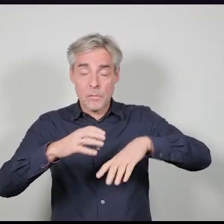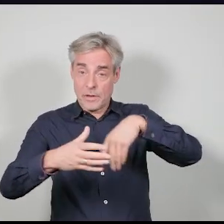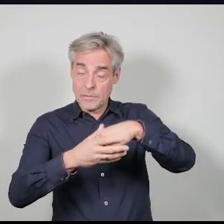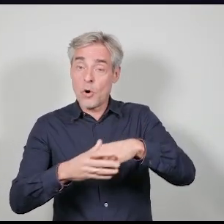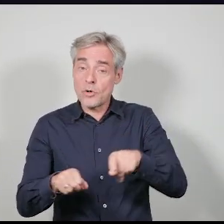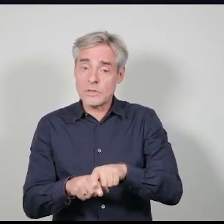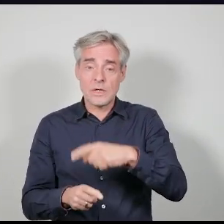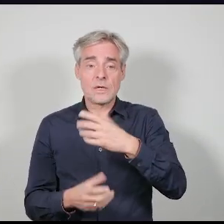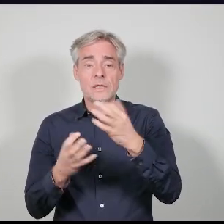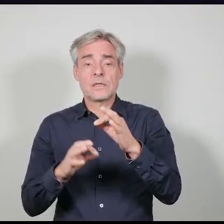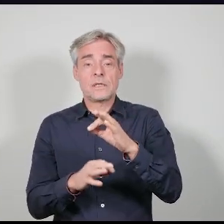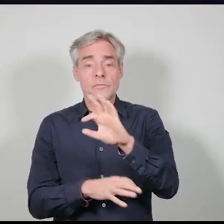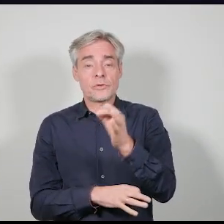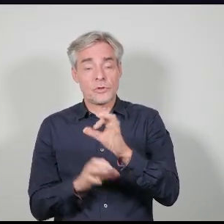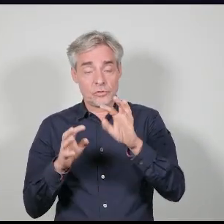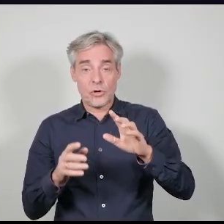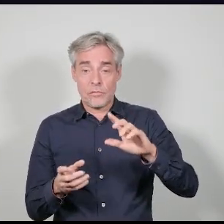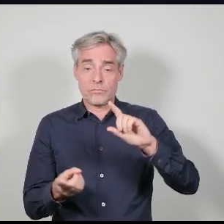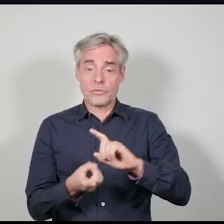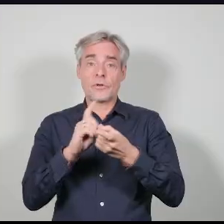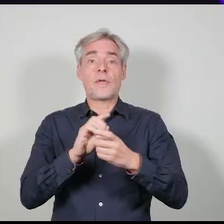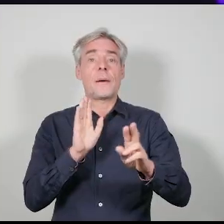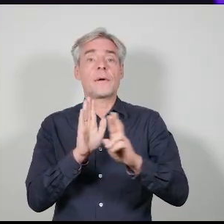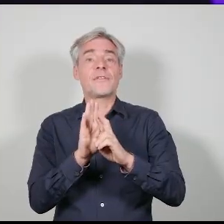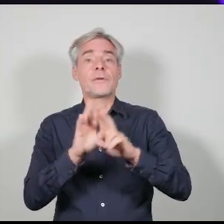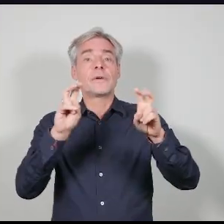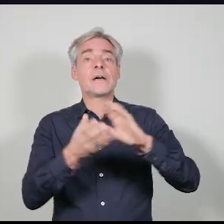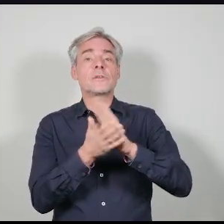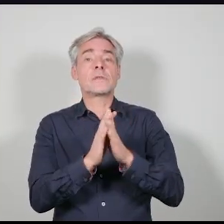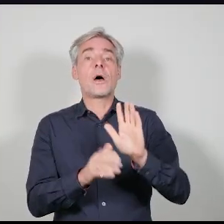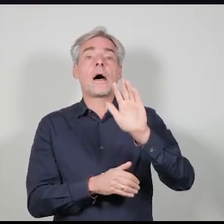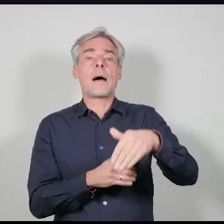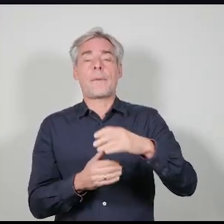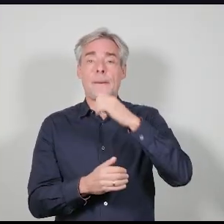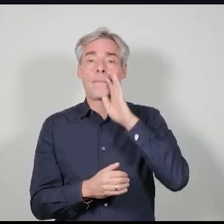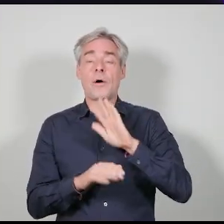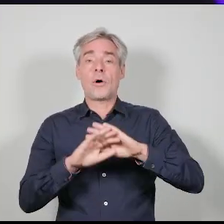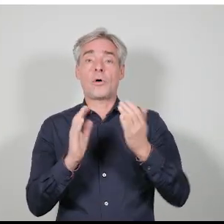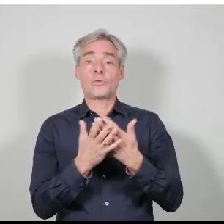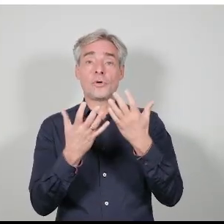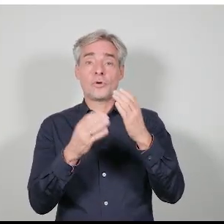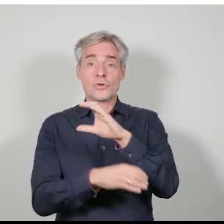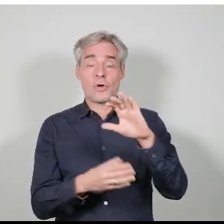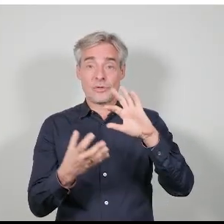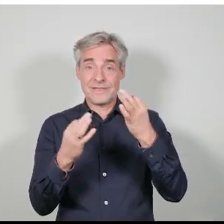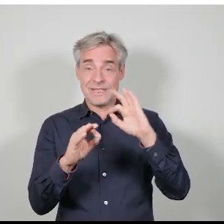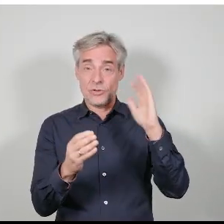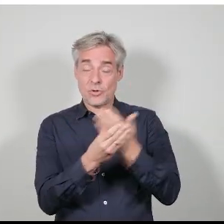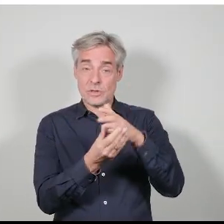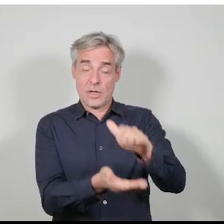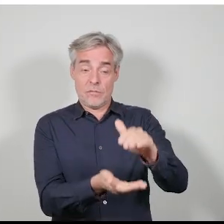différents, 10% de leur temps, devenant référents après parents, 110 dossiers qui sont arrivés de parents qui ont dit je vais